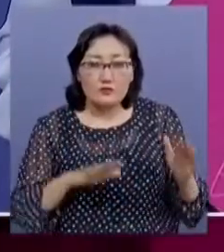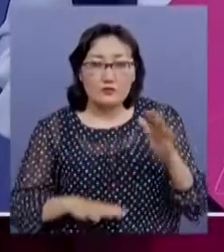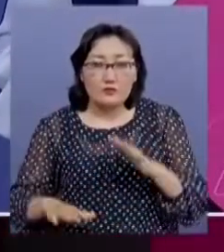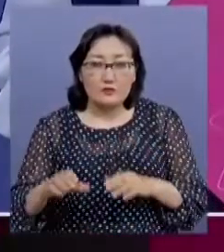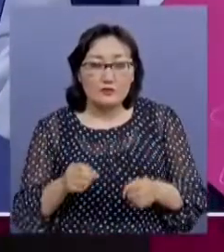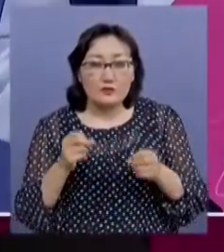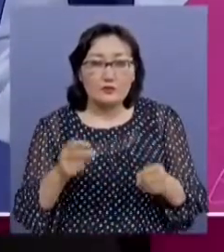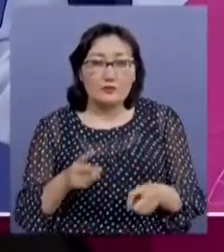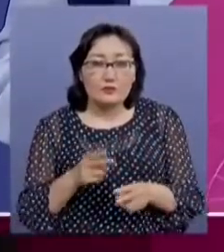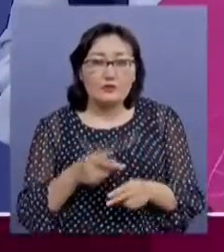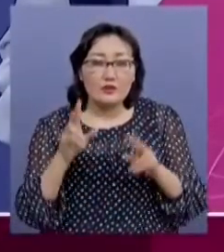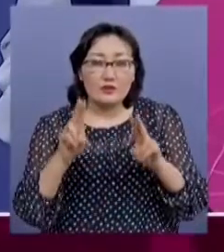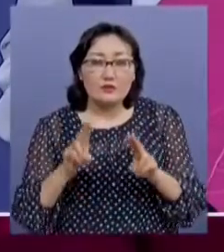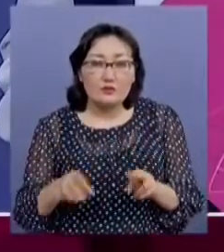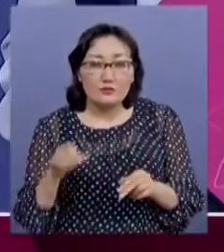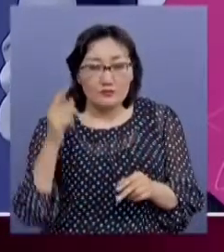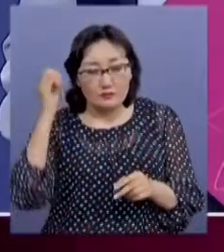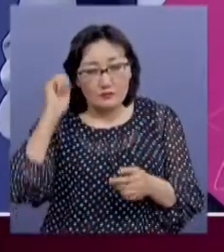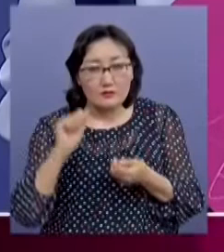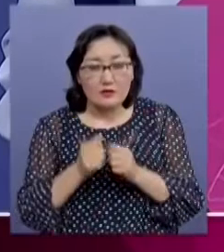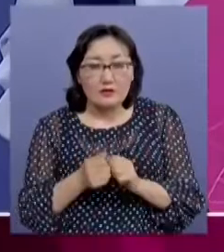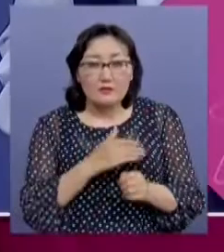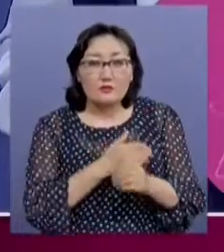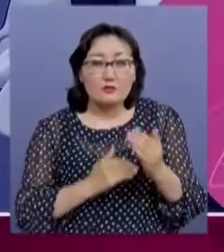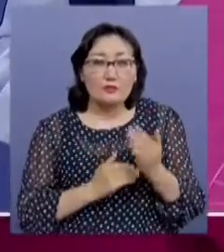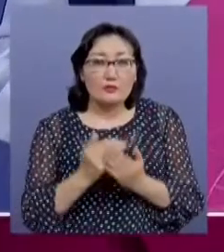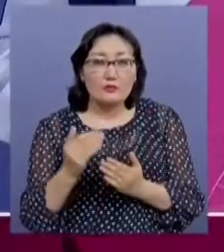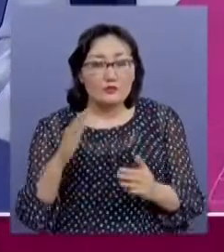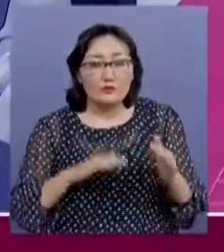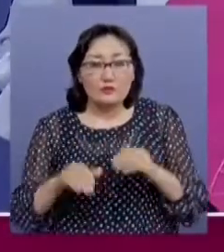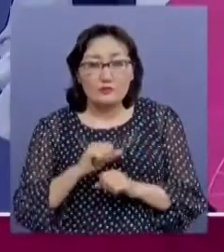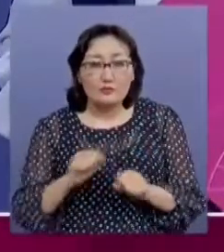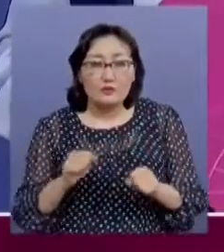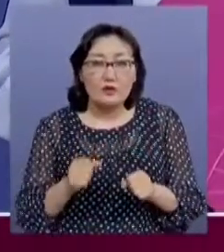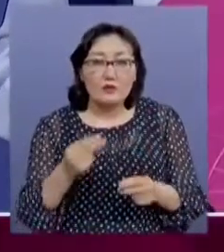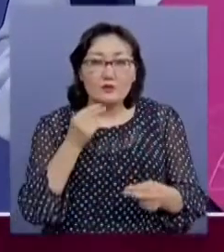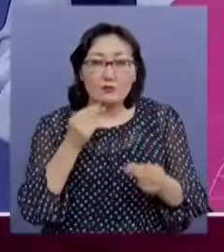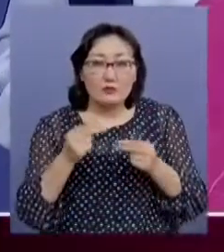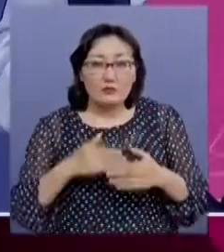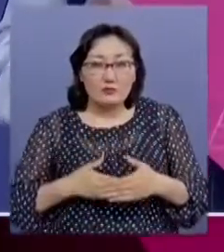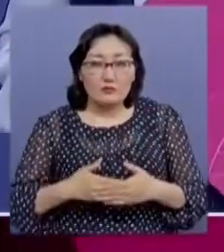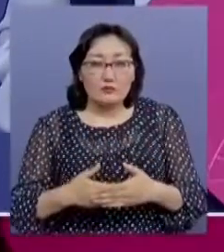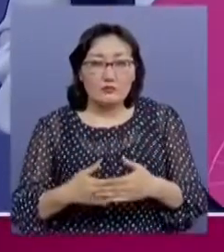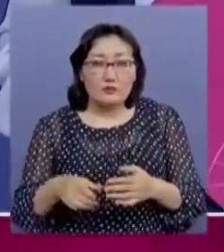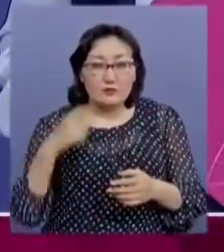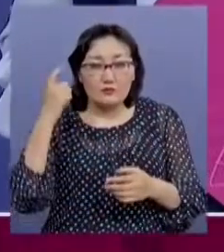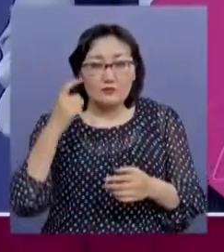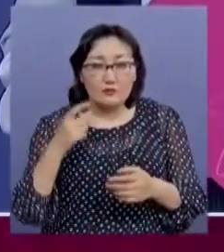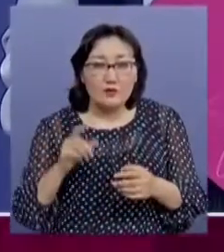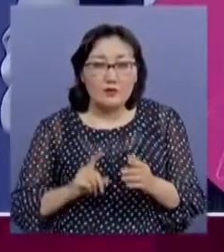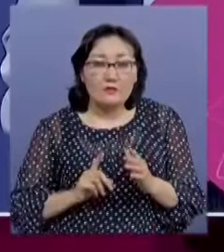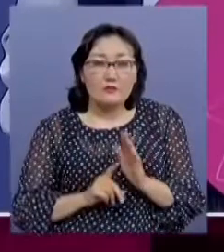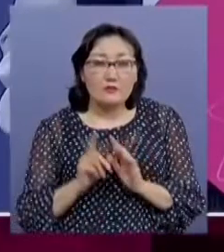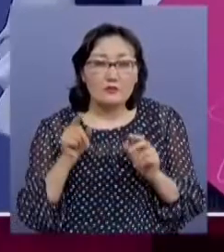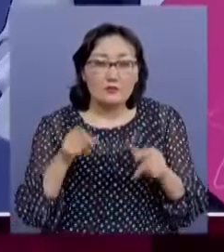ережені естен шығармаған абзал, мәселен, дене ыстығы көтерілген кезде мүлдем шомылуға болмайды, сондай-ақ тамаққа тойып алып, немесе ішімдік ішіп суға бірден